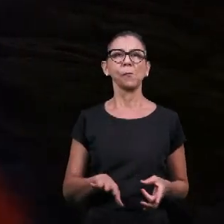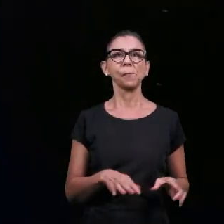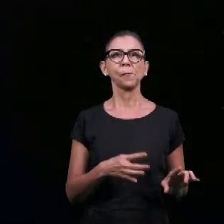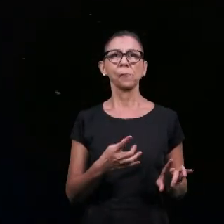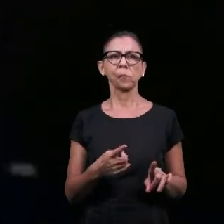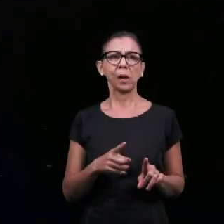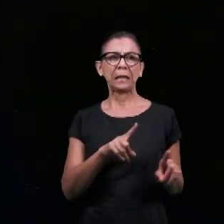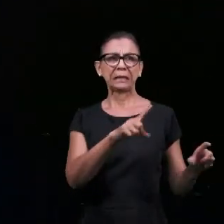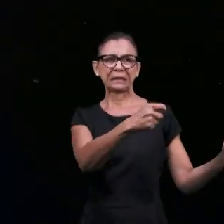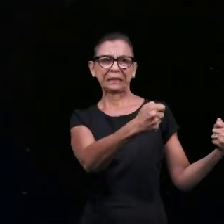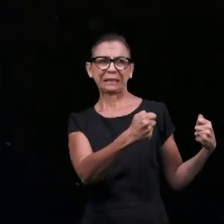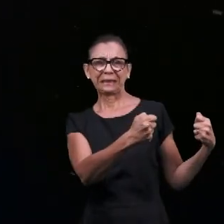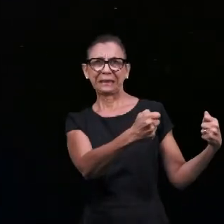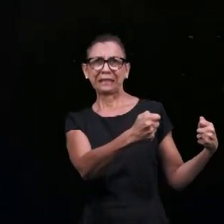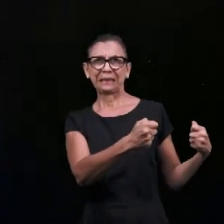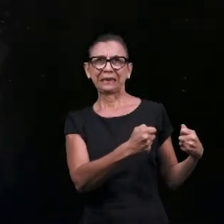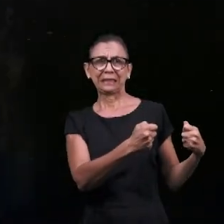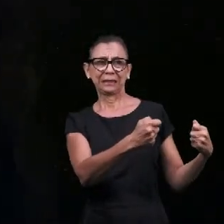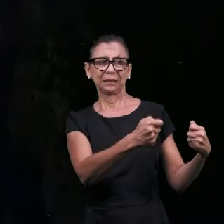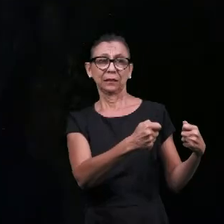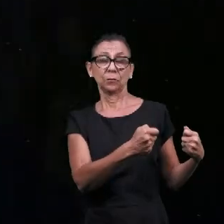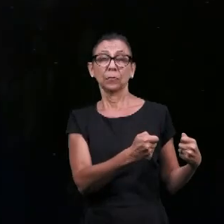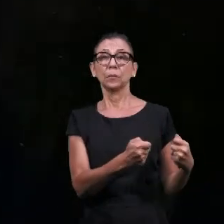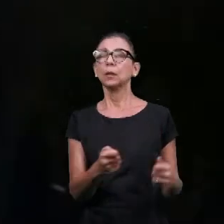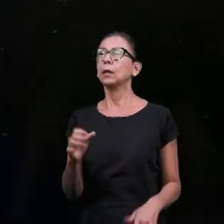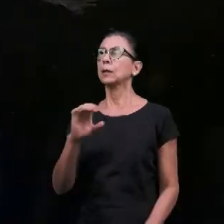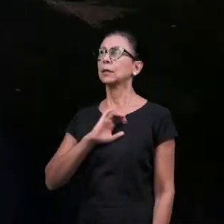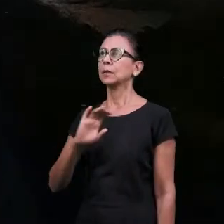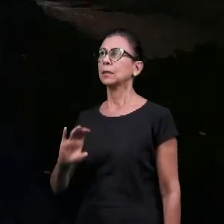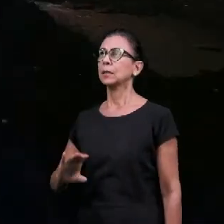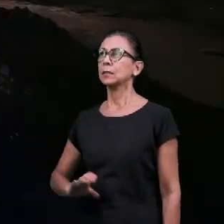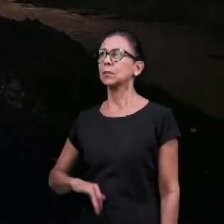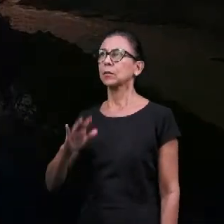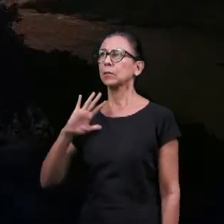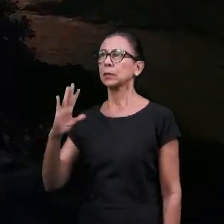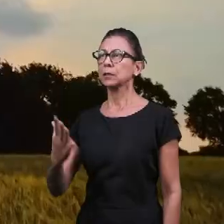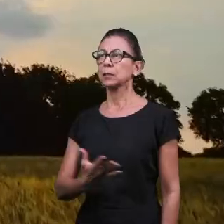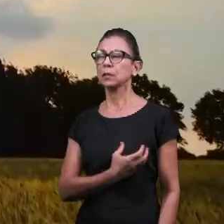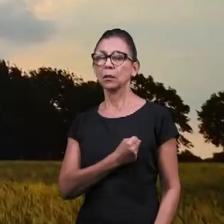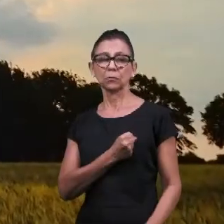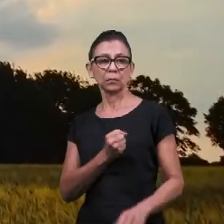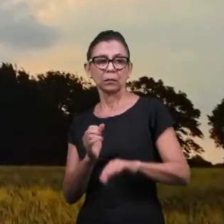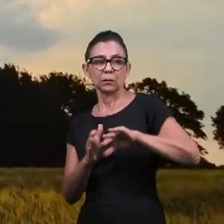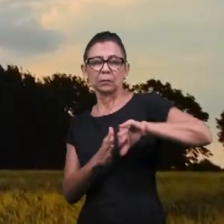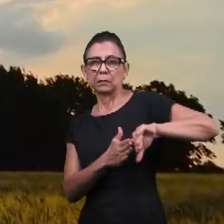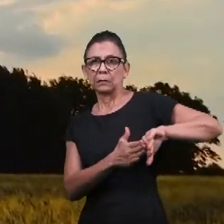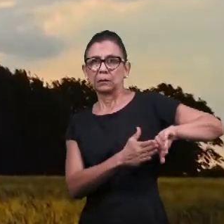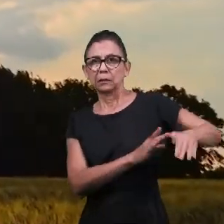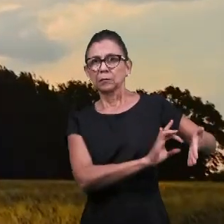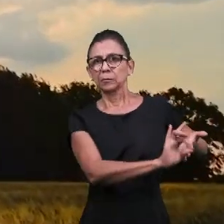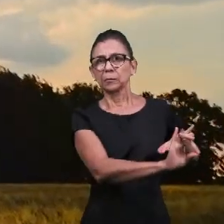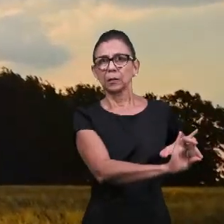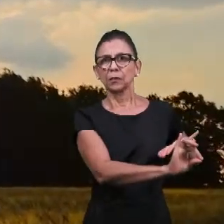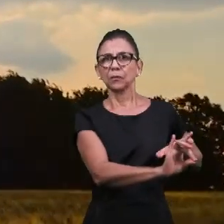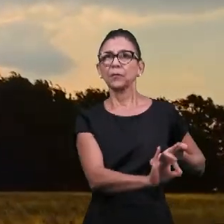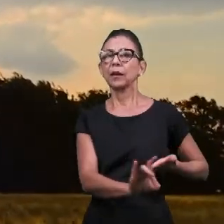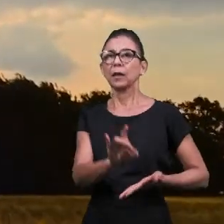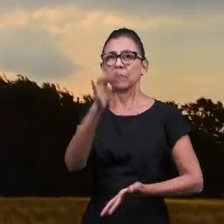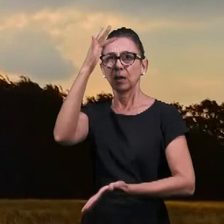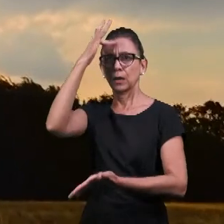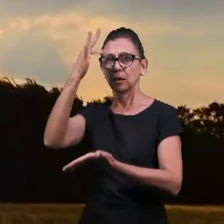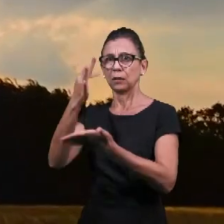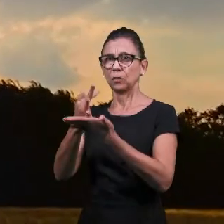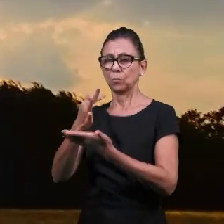Он прячет меня во время бури, и когда окружает меня искушение,